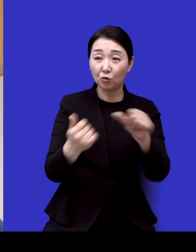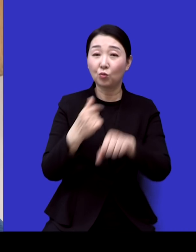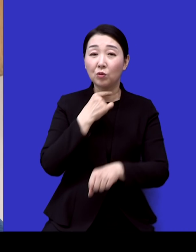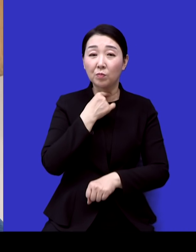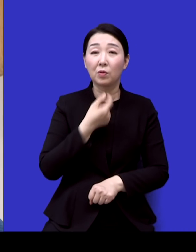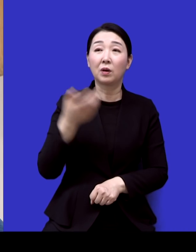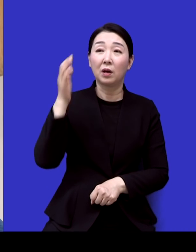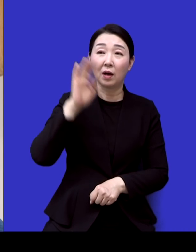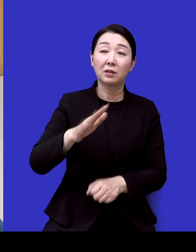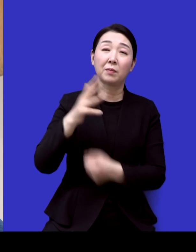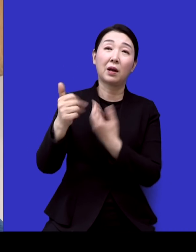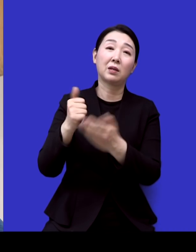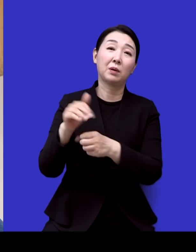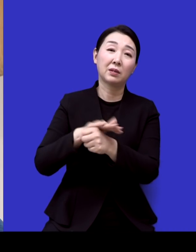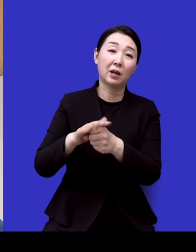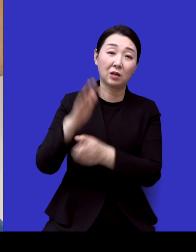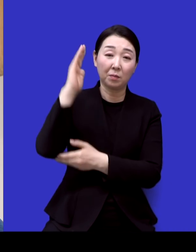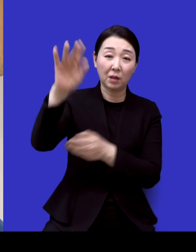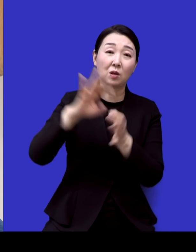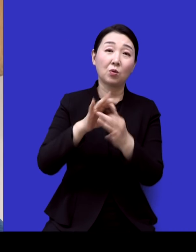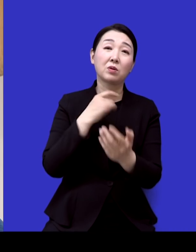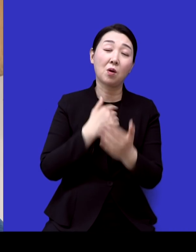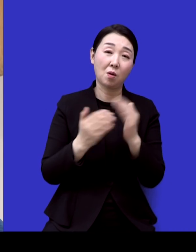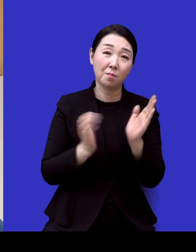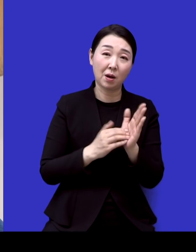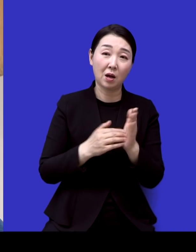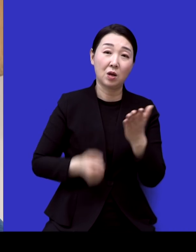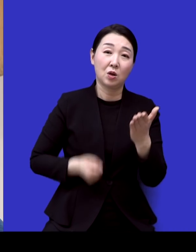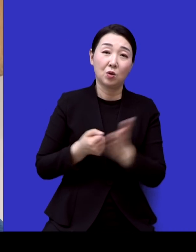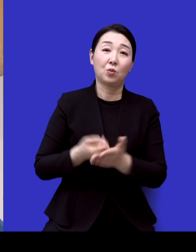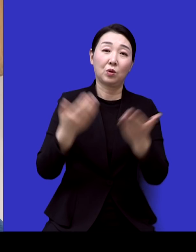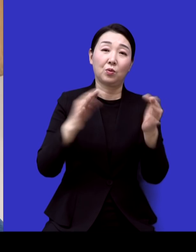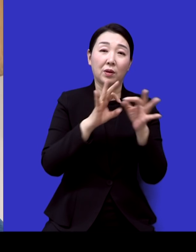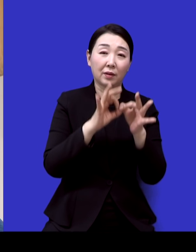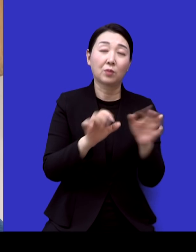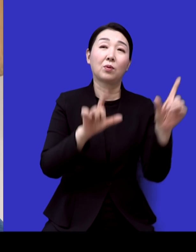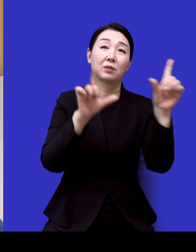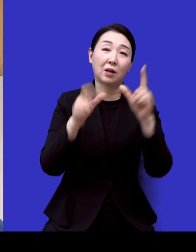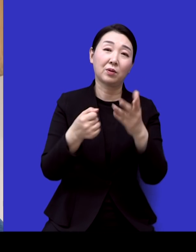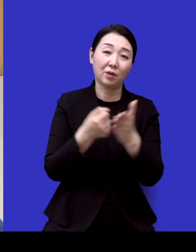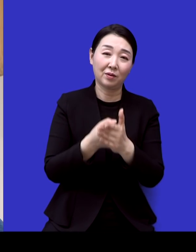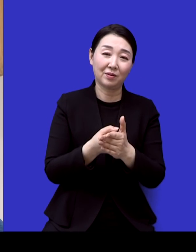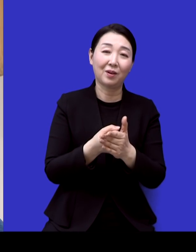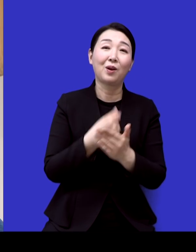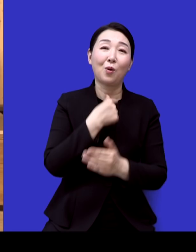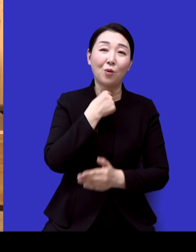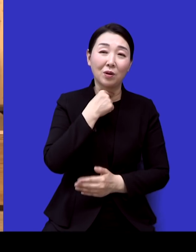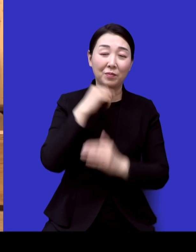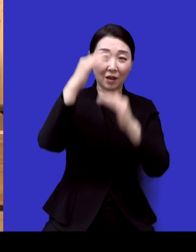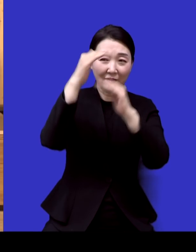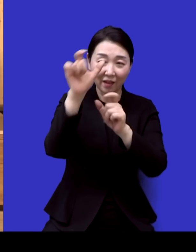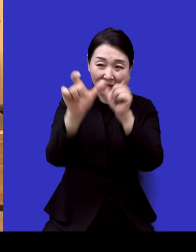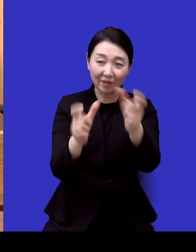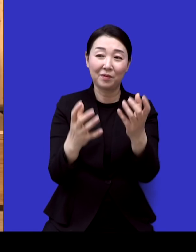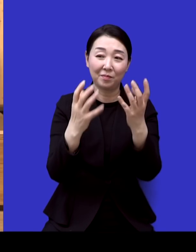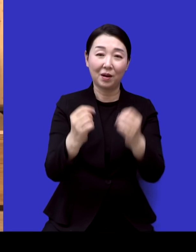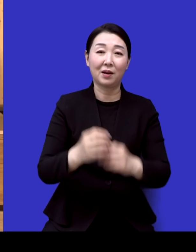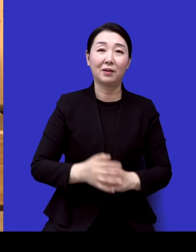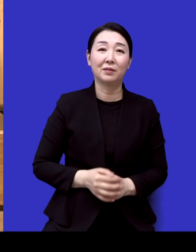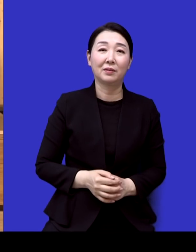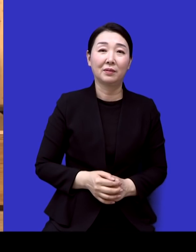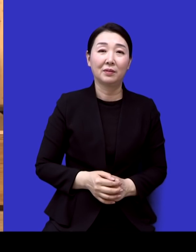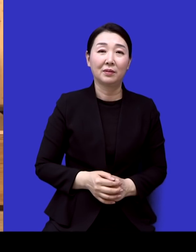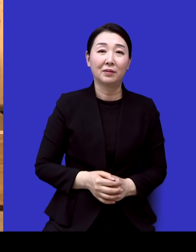하나님의 사랑을 메시지를 통해서 경험하고 용기를 얻고 계속 살기로 결정했습니다. 이런 댓글들이 많이 달리는 걸 보면서